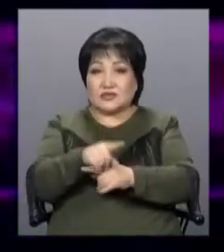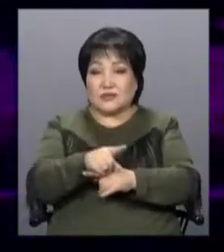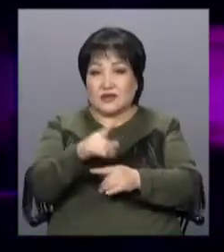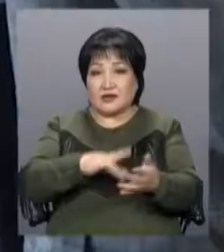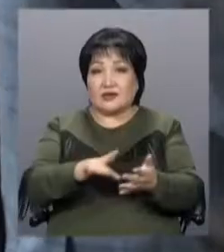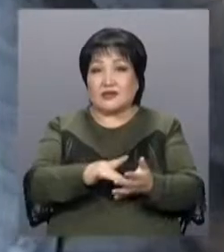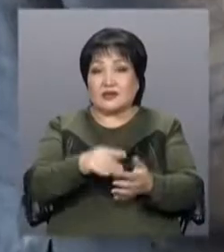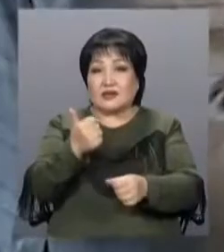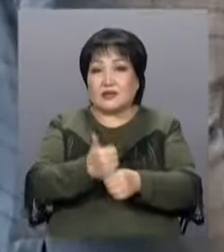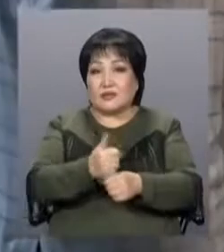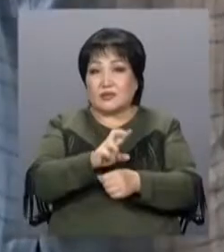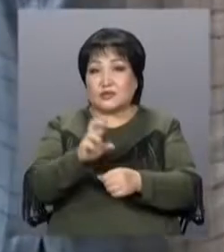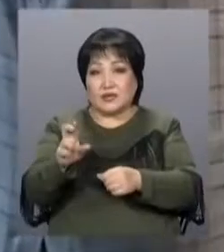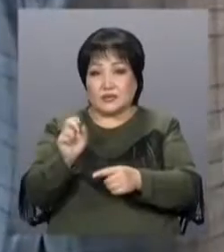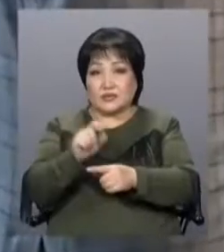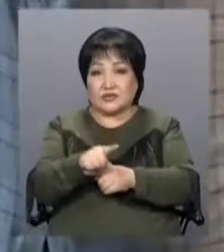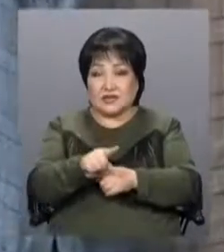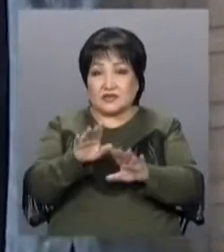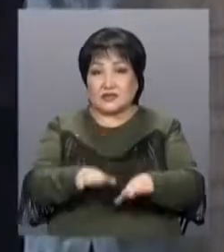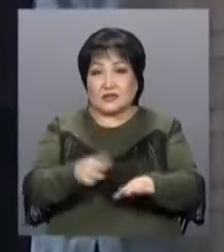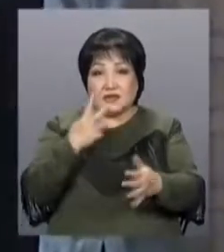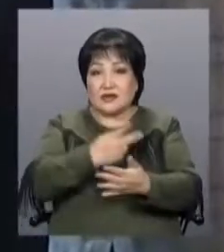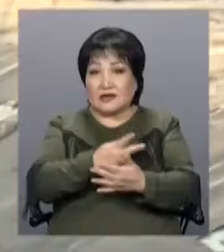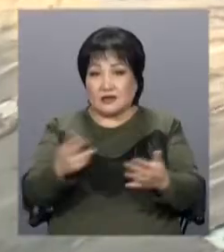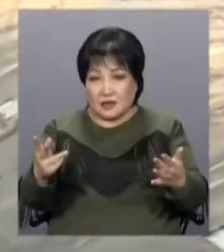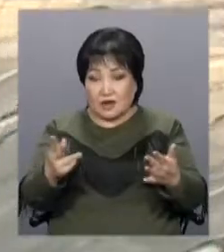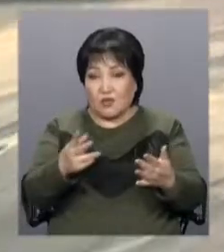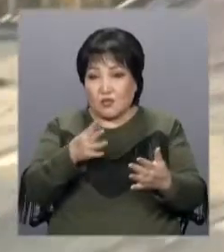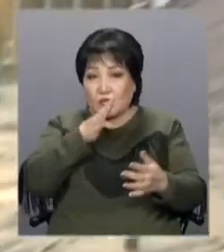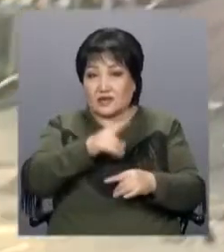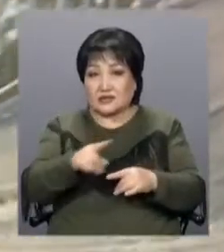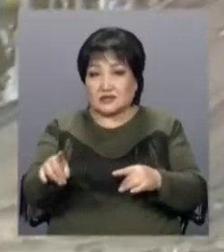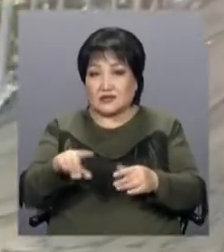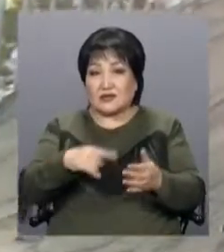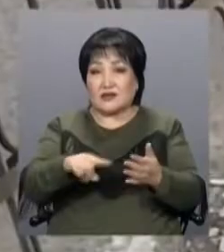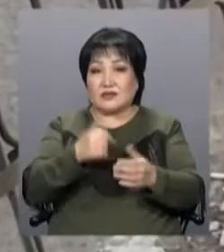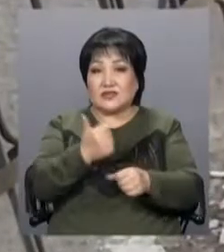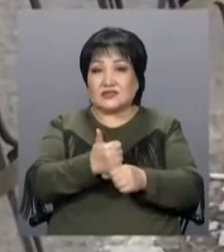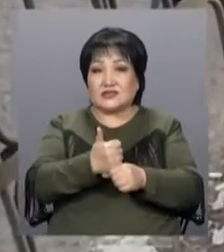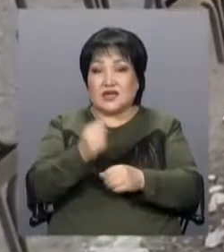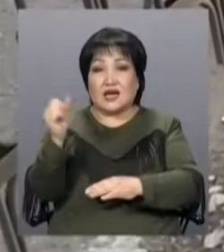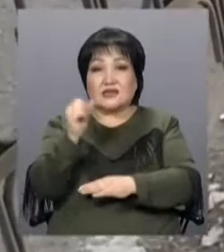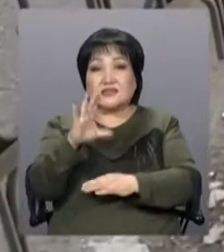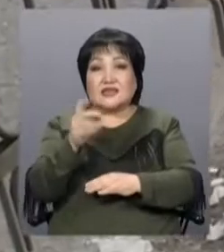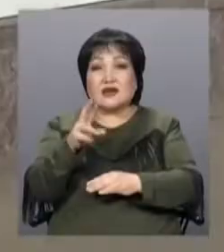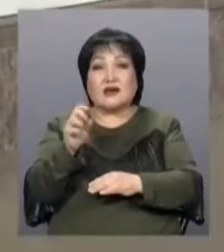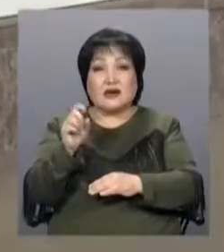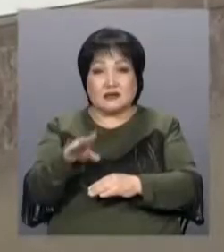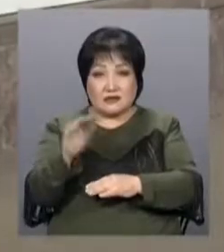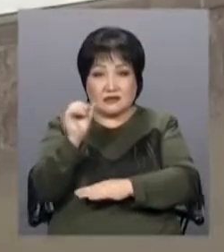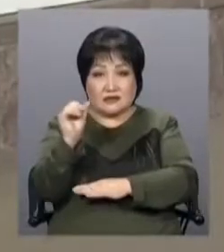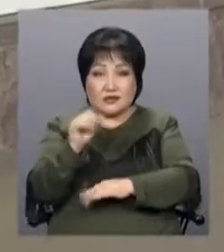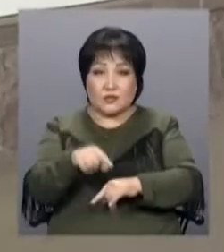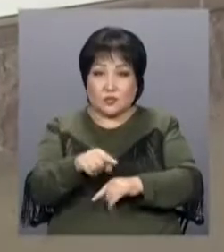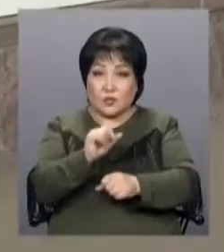берді. Жұмыс сапарымен нысандарды аралау барысында қала басшысы саяхат автобекетінің төңірегінде де болды. Бауыржан Байбектің